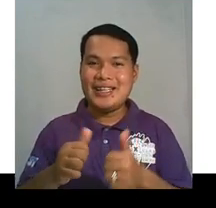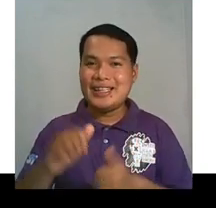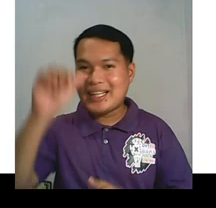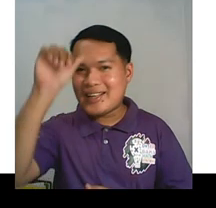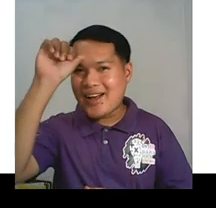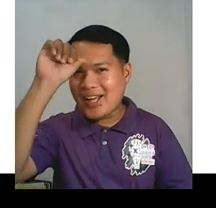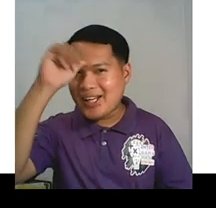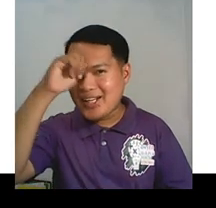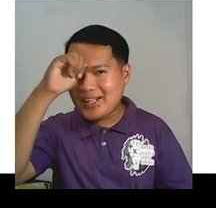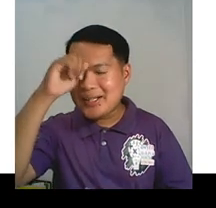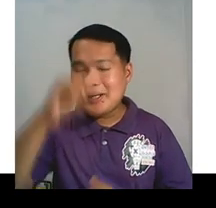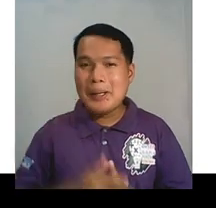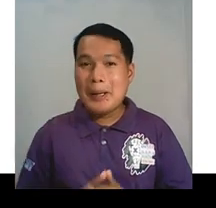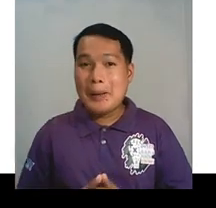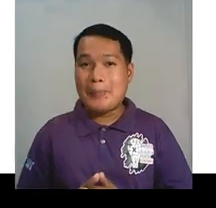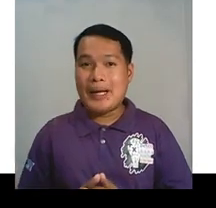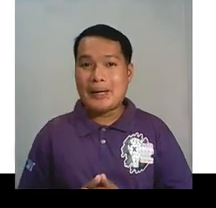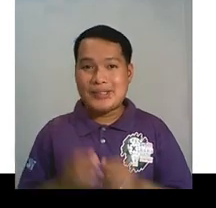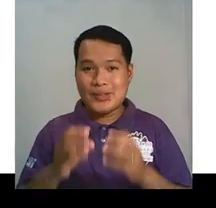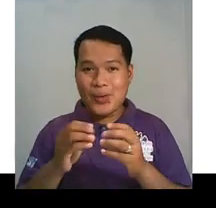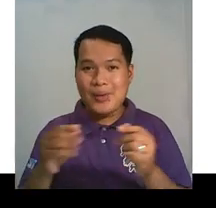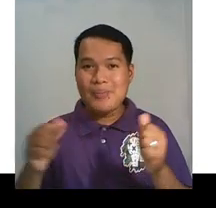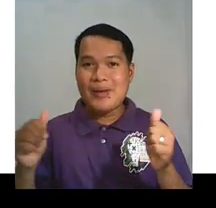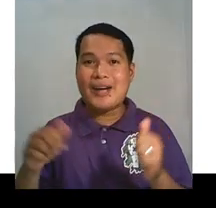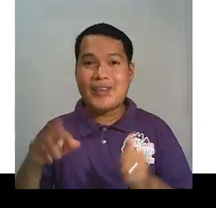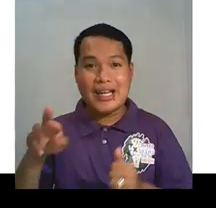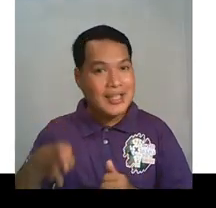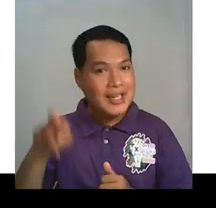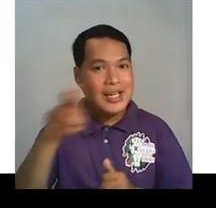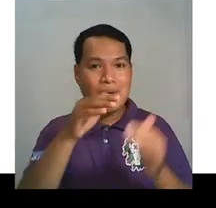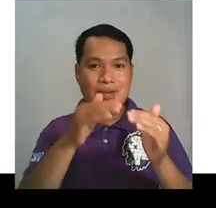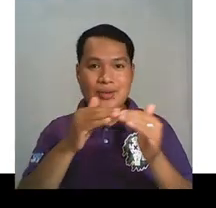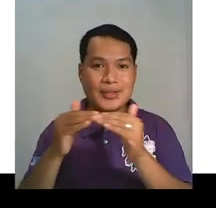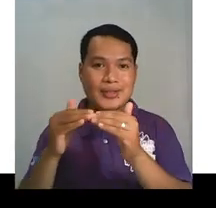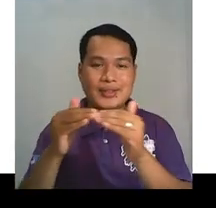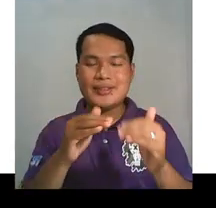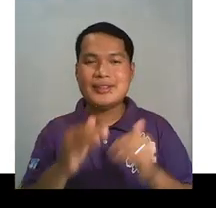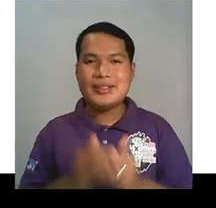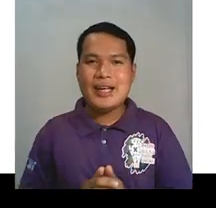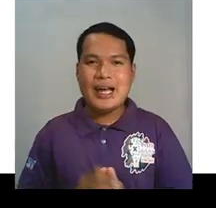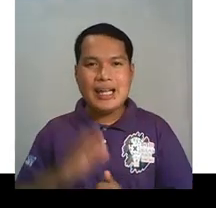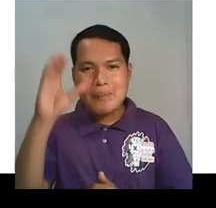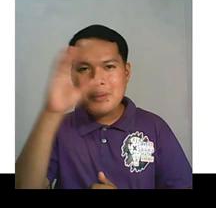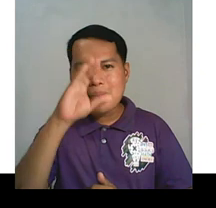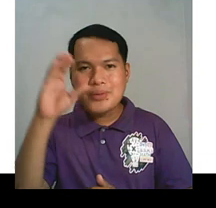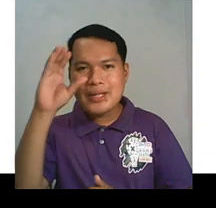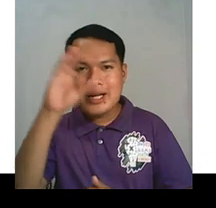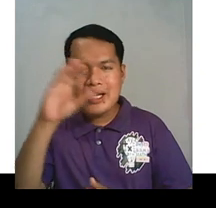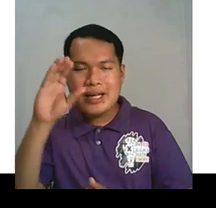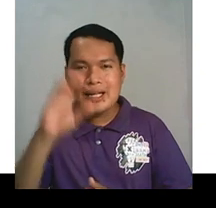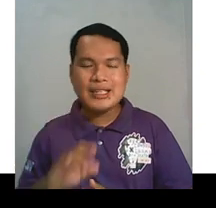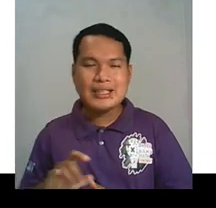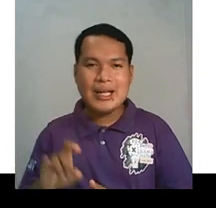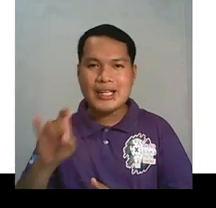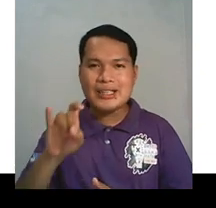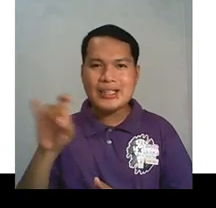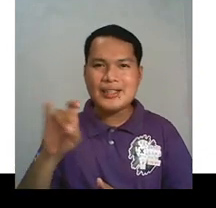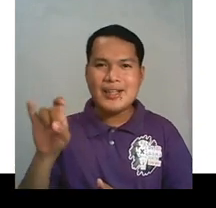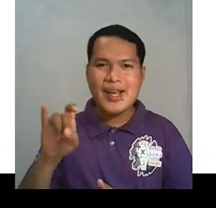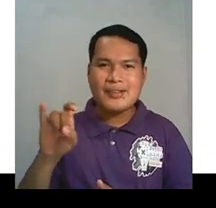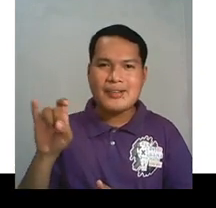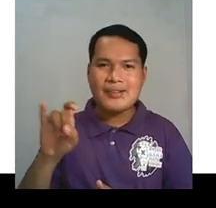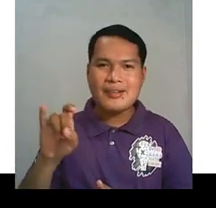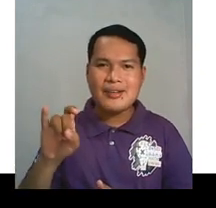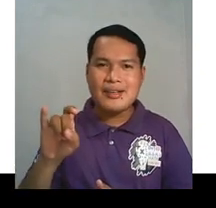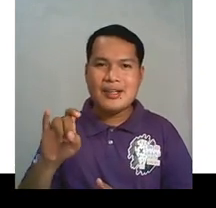Magdaan. Para ma-solve ang radical equation, hanapin muna ang kinatawag natin